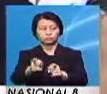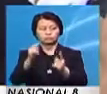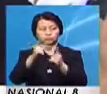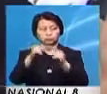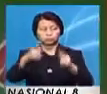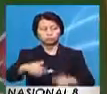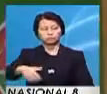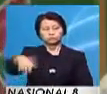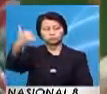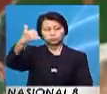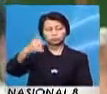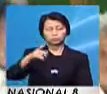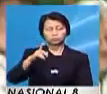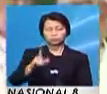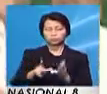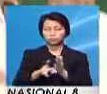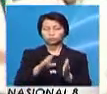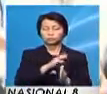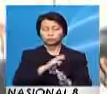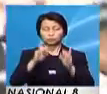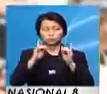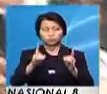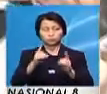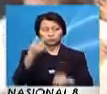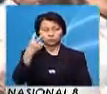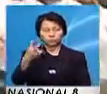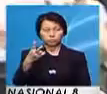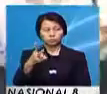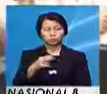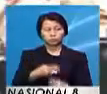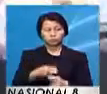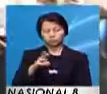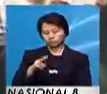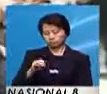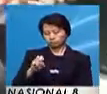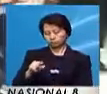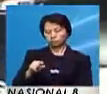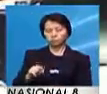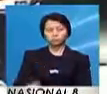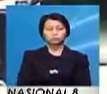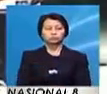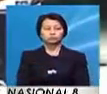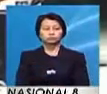kepada pemenang ialah Timbalan Menteri Pendidikan 2 Wong Sin Woon.